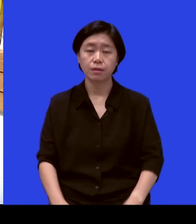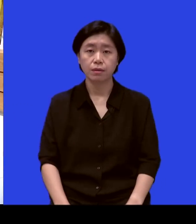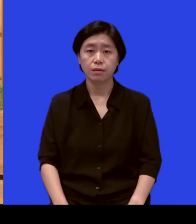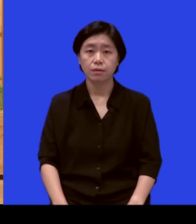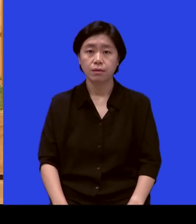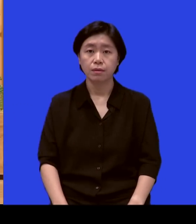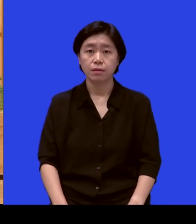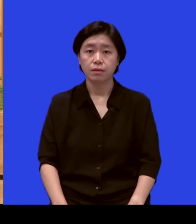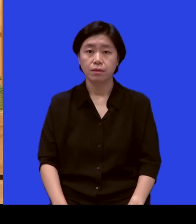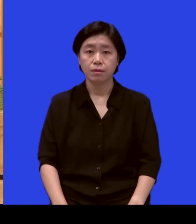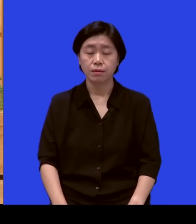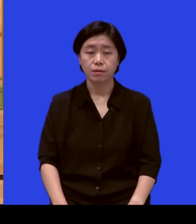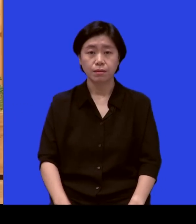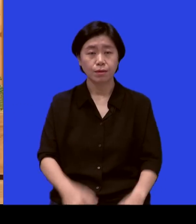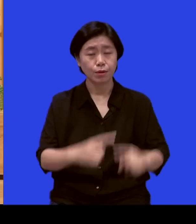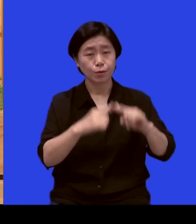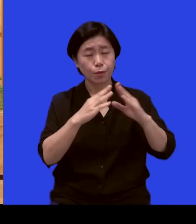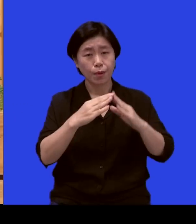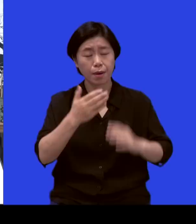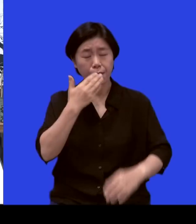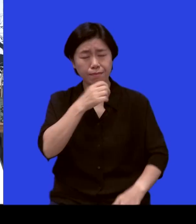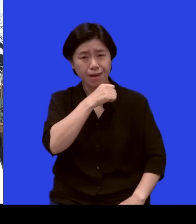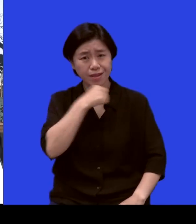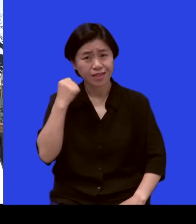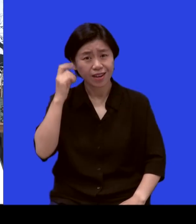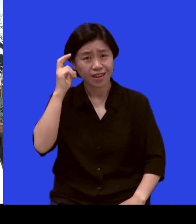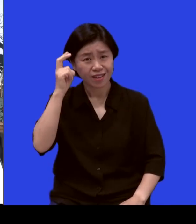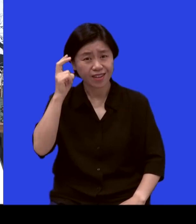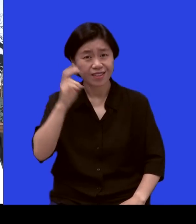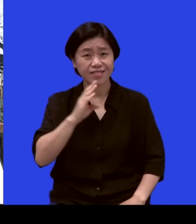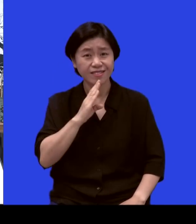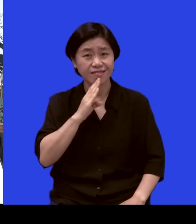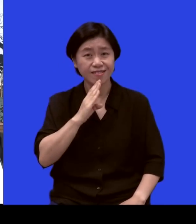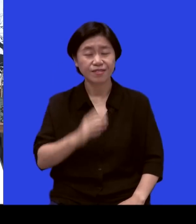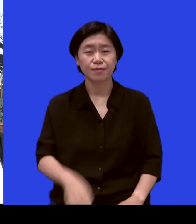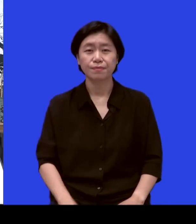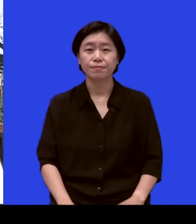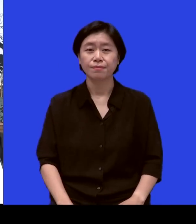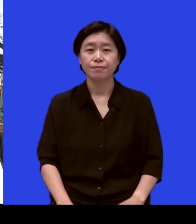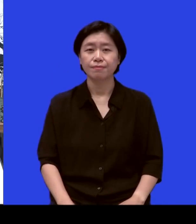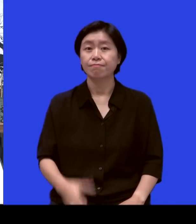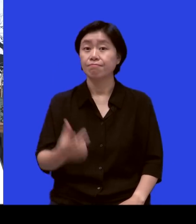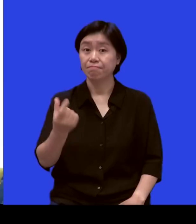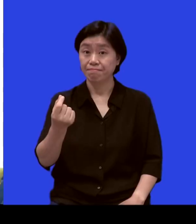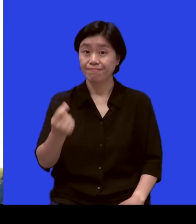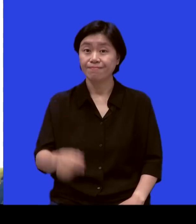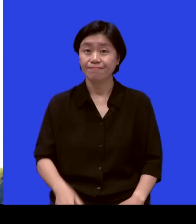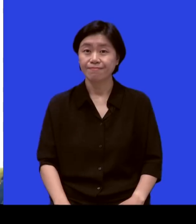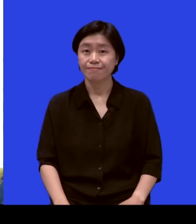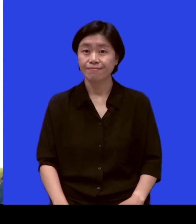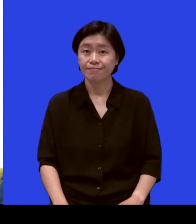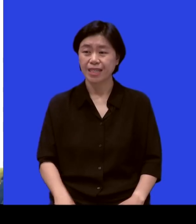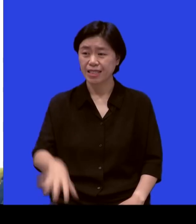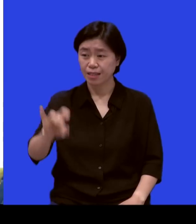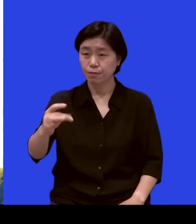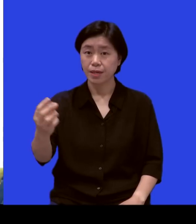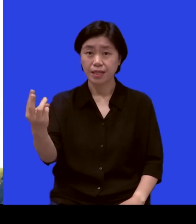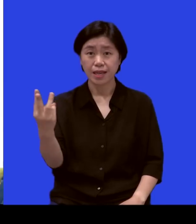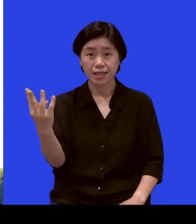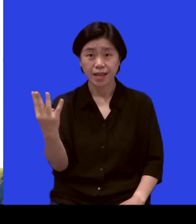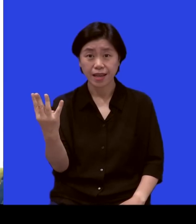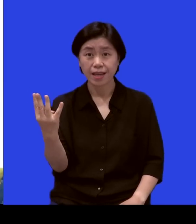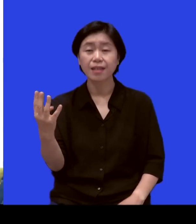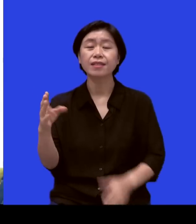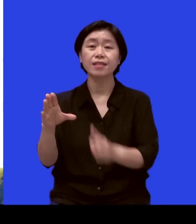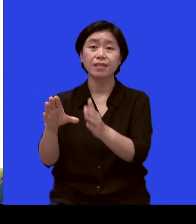모이는데. 밥이 맛있었나 보죠. 밥이 맛있으니까. 그런데요. 맛집이셨네. 사실은 그 서너 명이 왔을 때에도